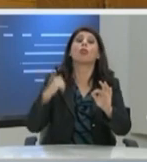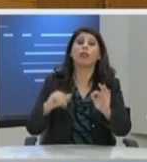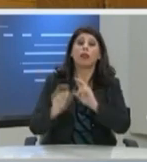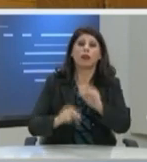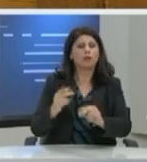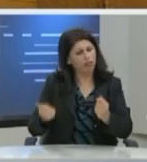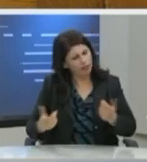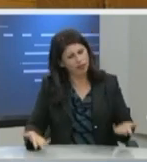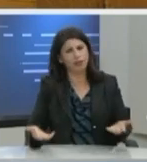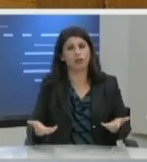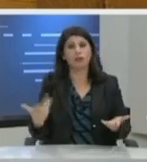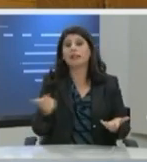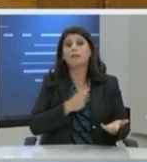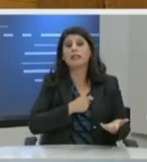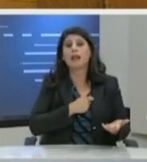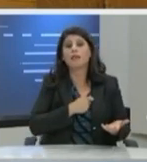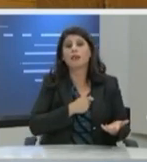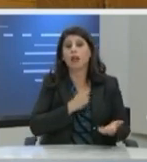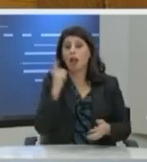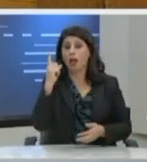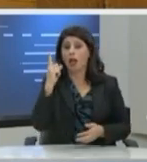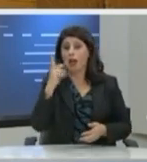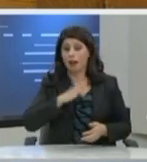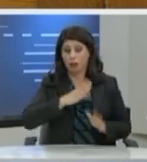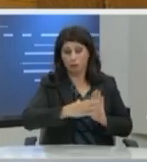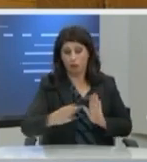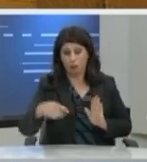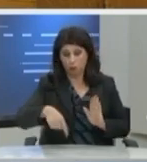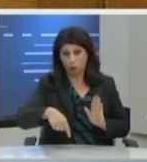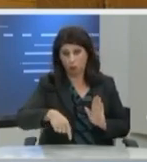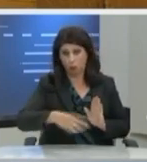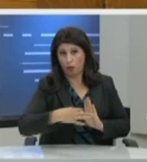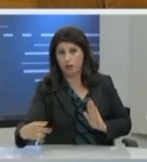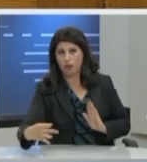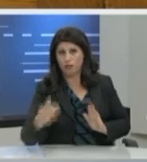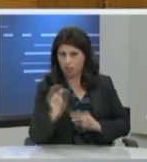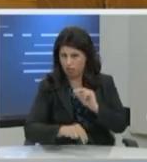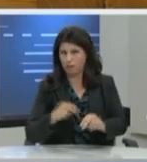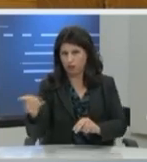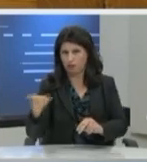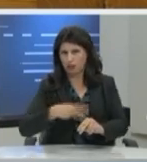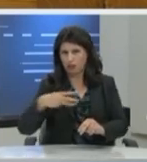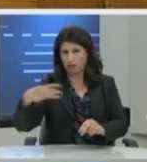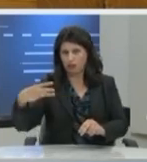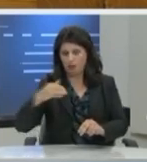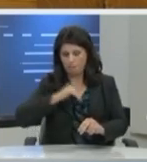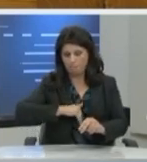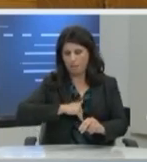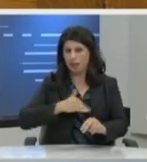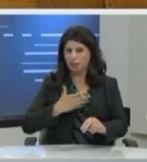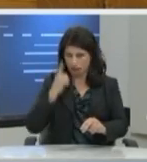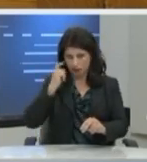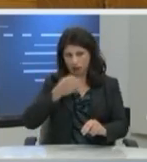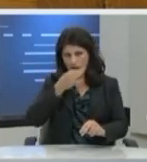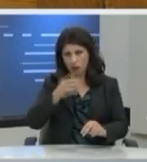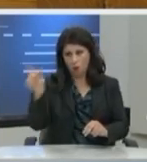γίνουν. Πιστεύετε ότι ένας που έχετε διορίσει τώρα θα σας ψηφίσει? Από μέσα του ξέρετε τι λέει